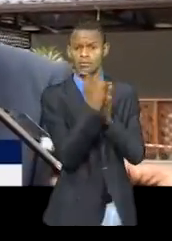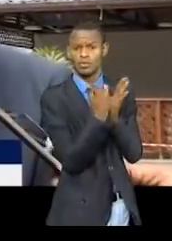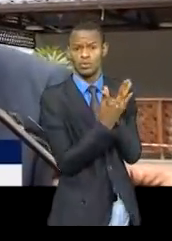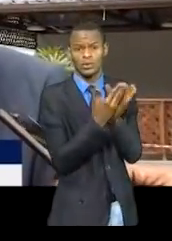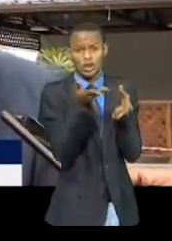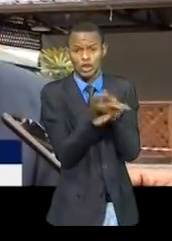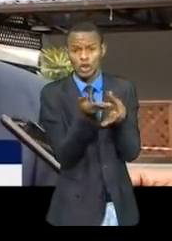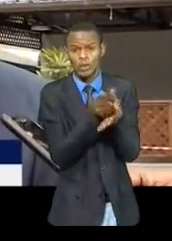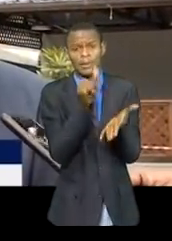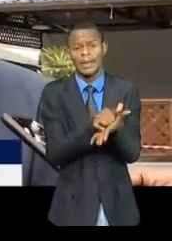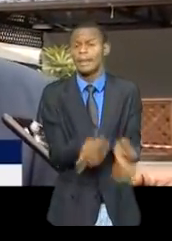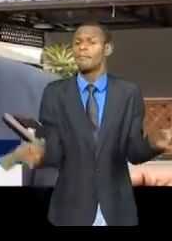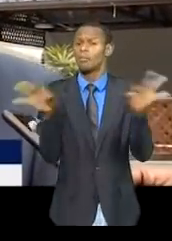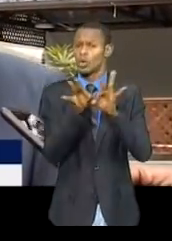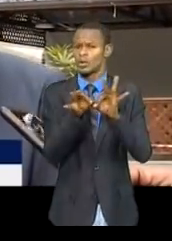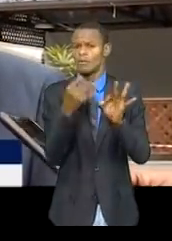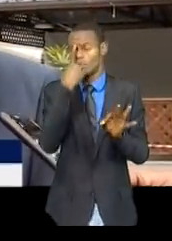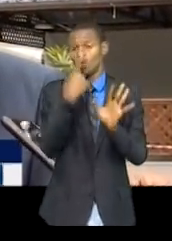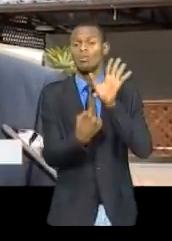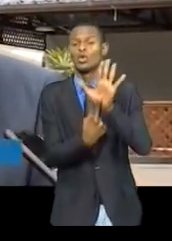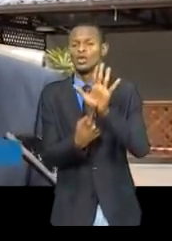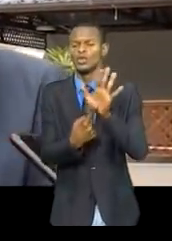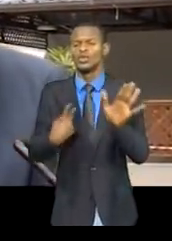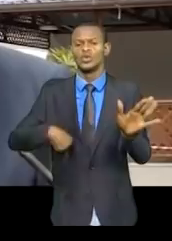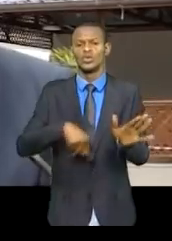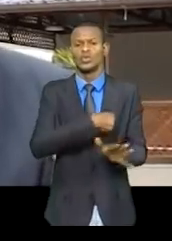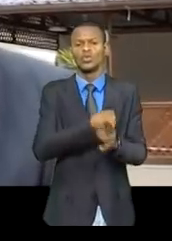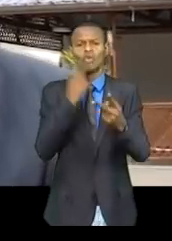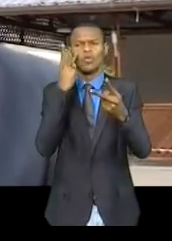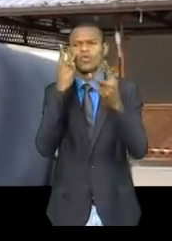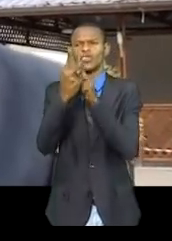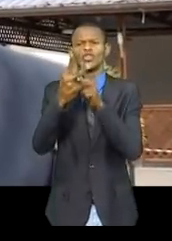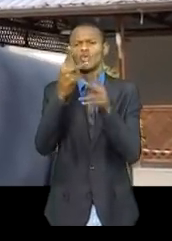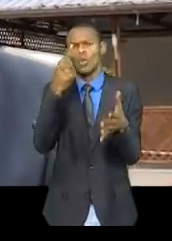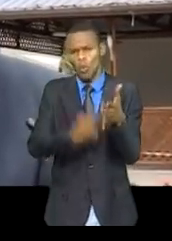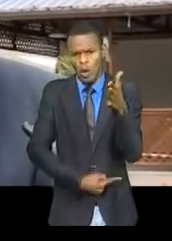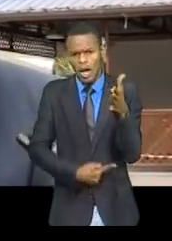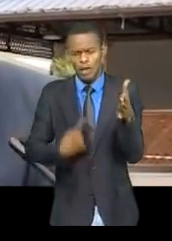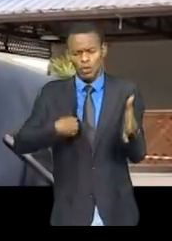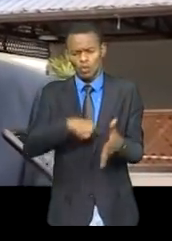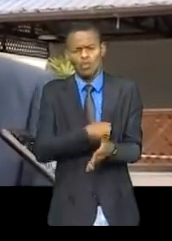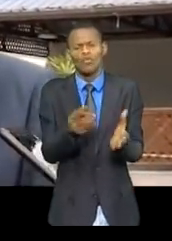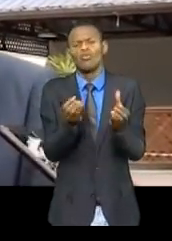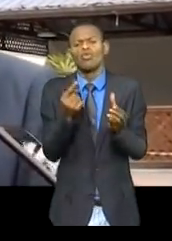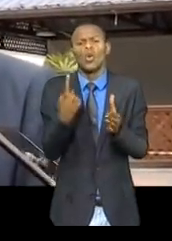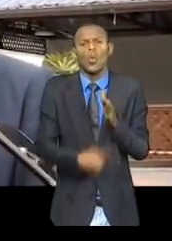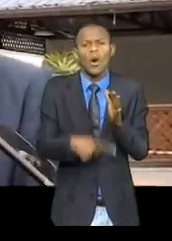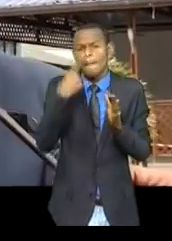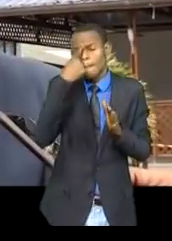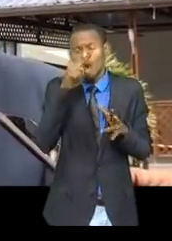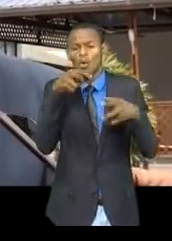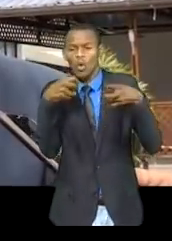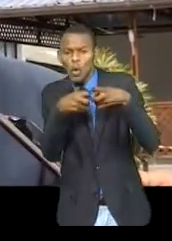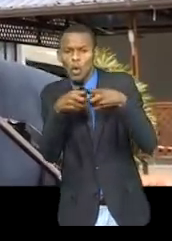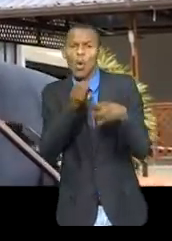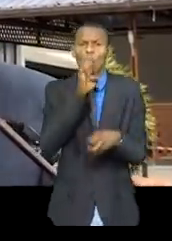de l'énergie dans son ensemble. Quelle est la vision du pays? Quelle est la vision du chef de l'État